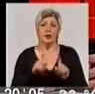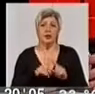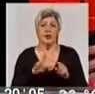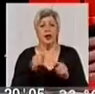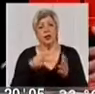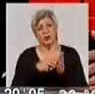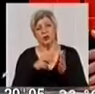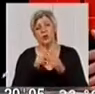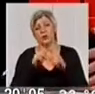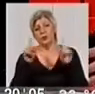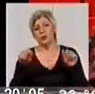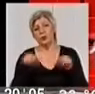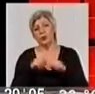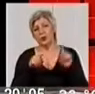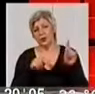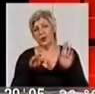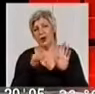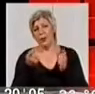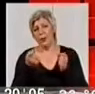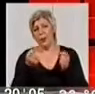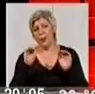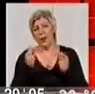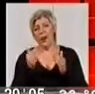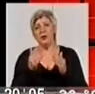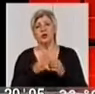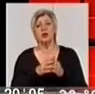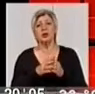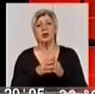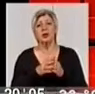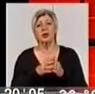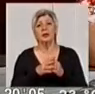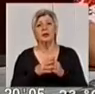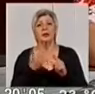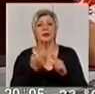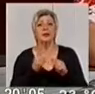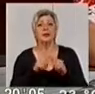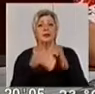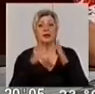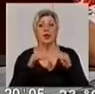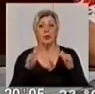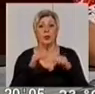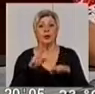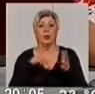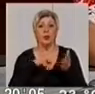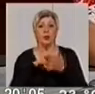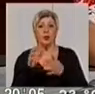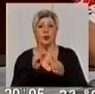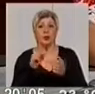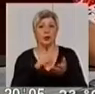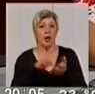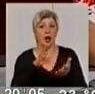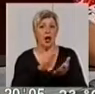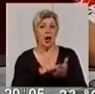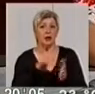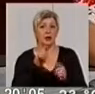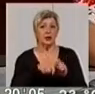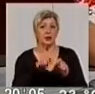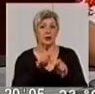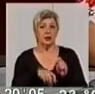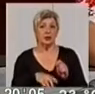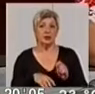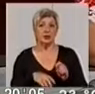менша, хтось там в них їздить. Мотивація, по-перше, таборіці проходять атестацію. Так. І в минулому році в нас 6